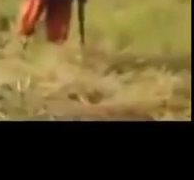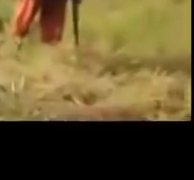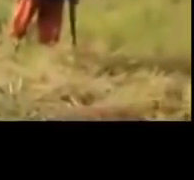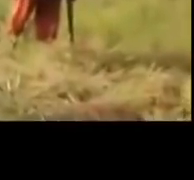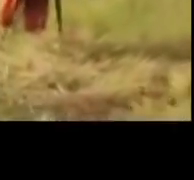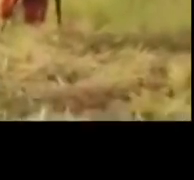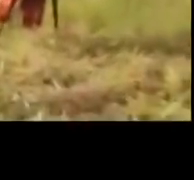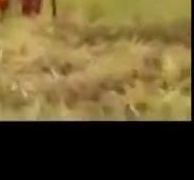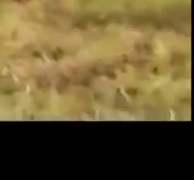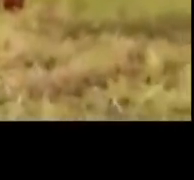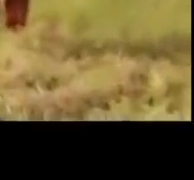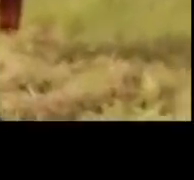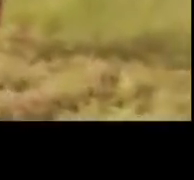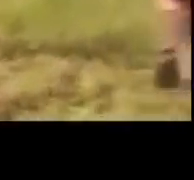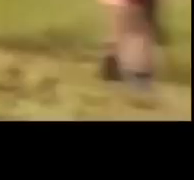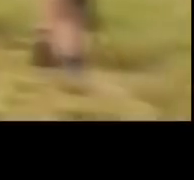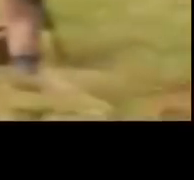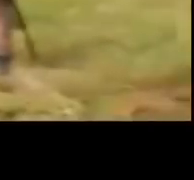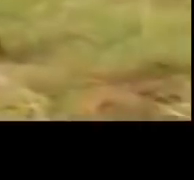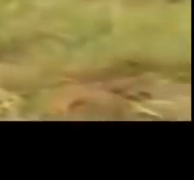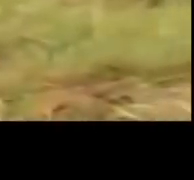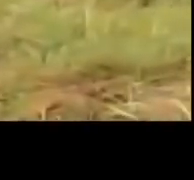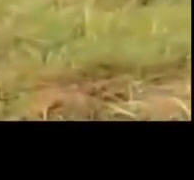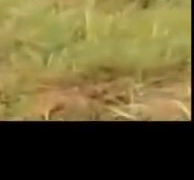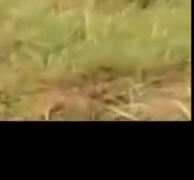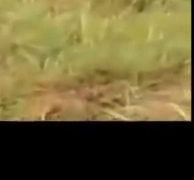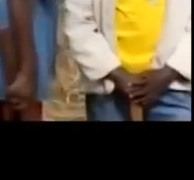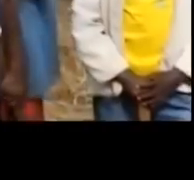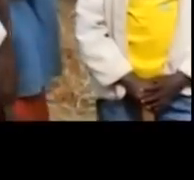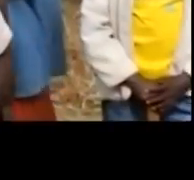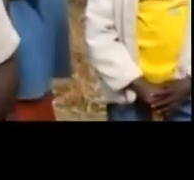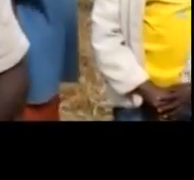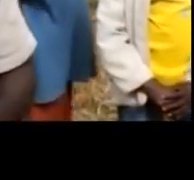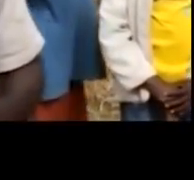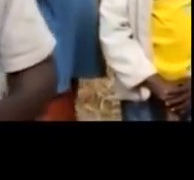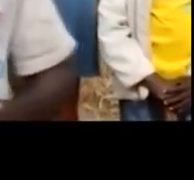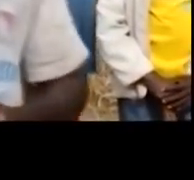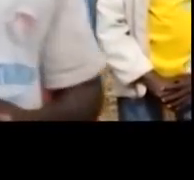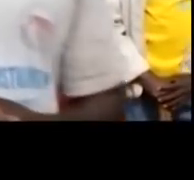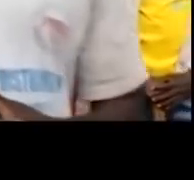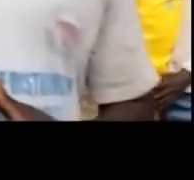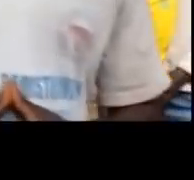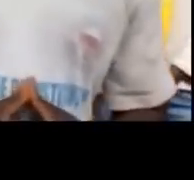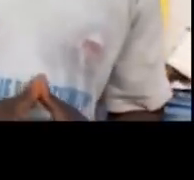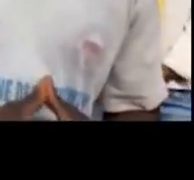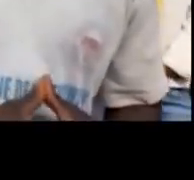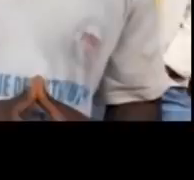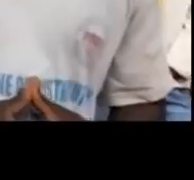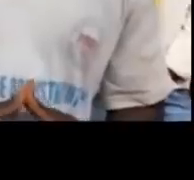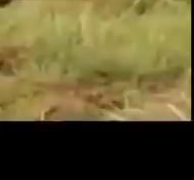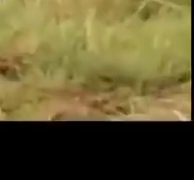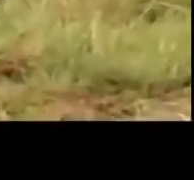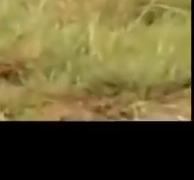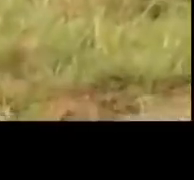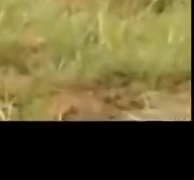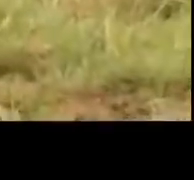la police ainsi que la population sont observés depuis le 19 juin 2021. L'un de ses habitants dit être rassuré